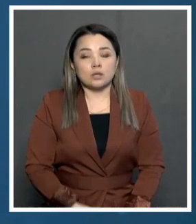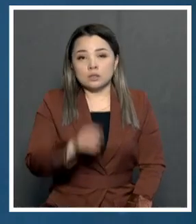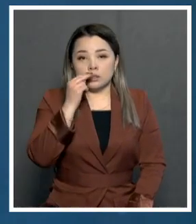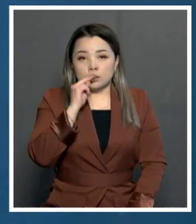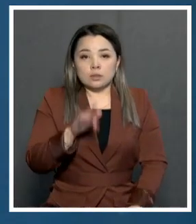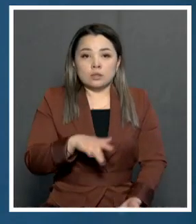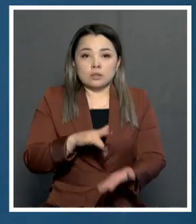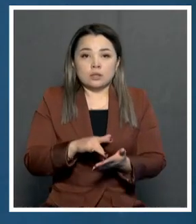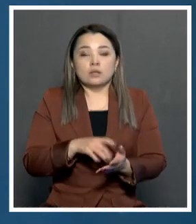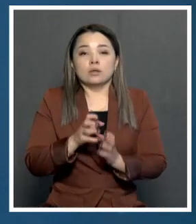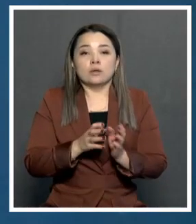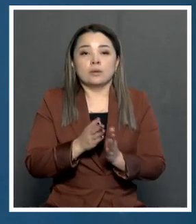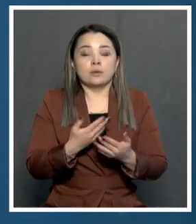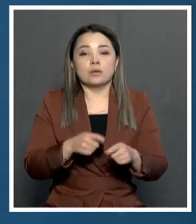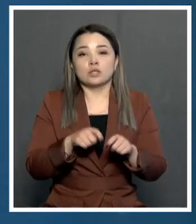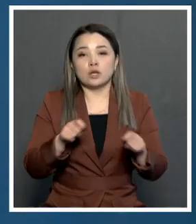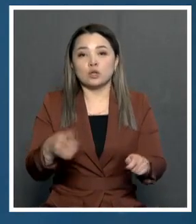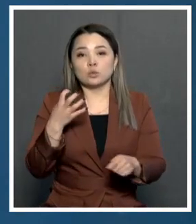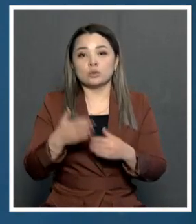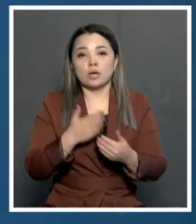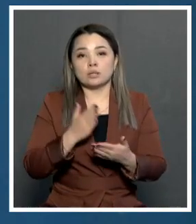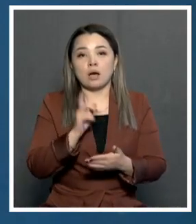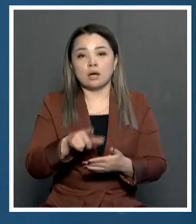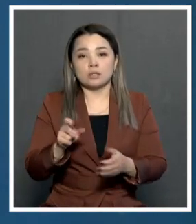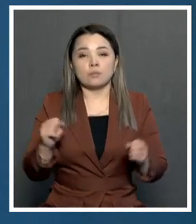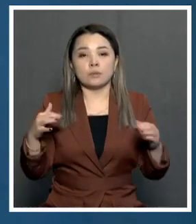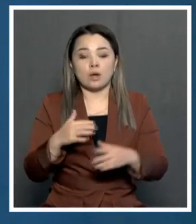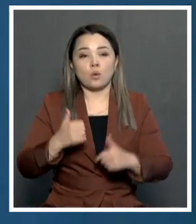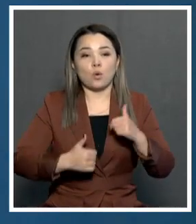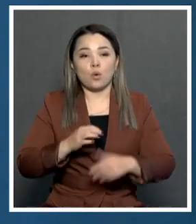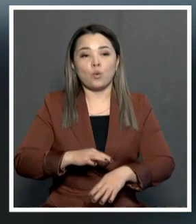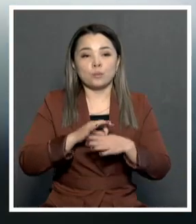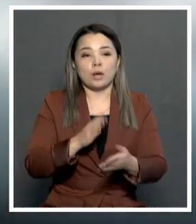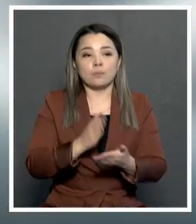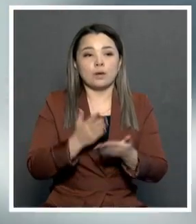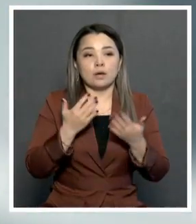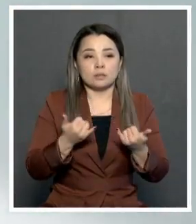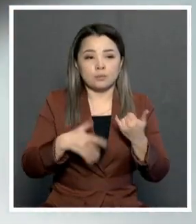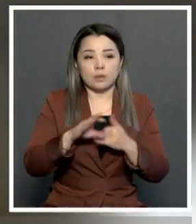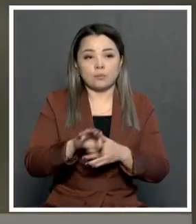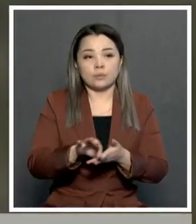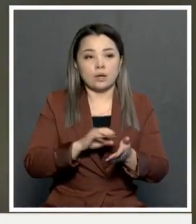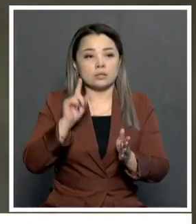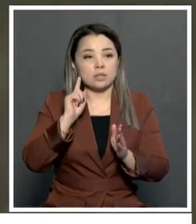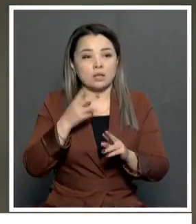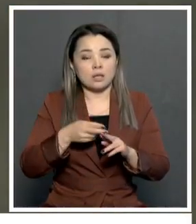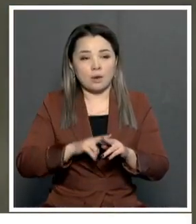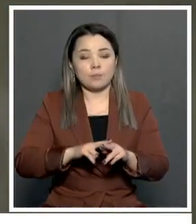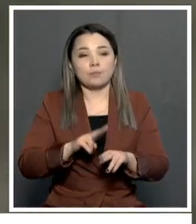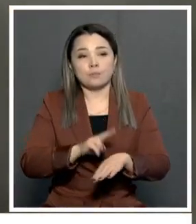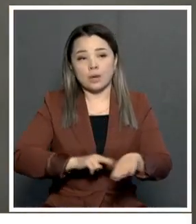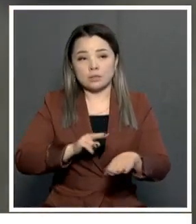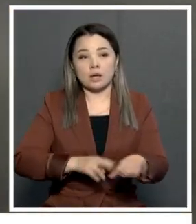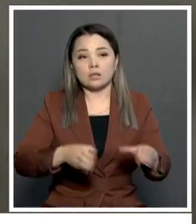Шымкентте жеміс-жидек базарын ашқан кәсіпкер 400-ге жуық адамды жиып көкпар ұйымдастырған. Бұл ақпараттан дер уақытында құлақтанған полицейлер